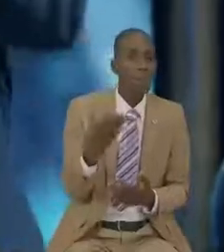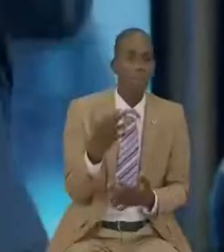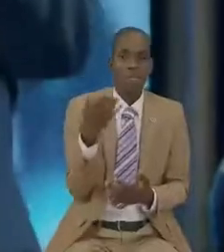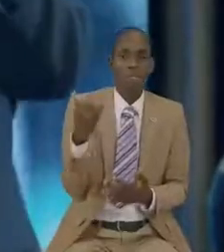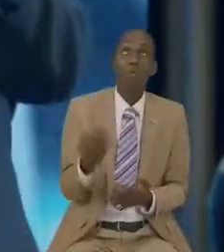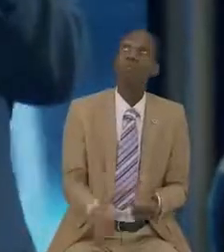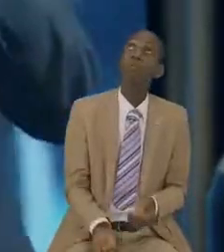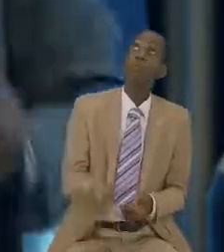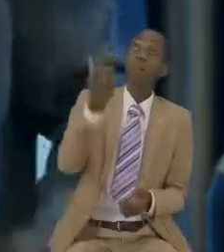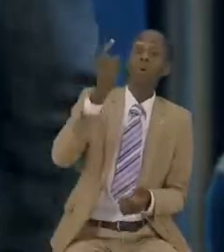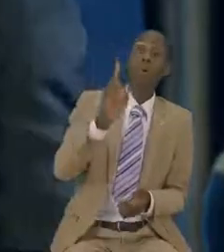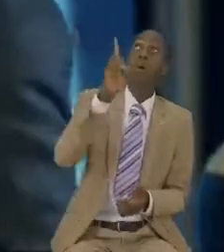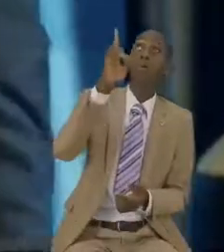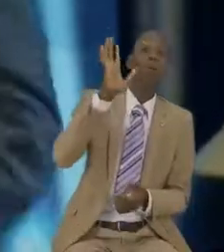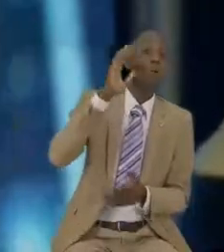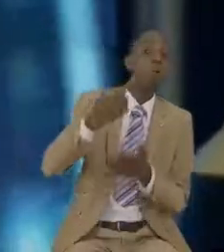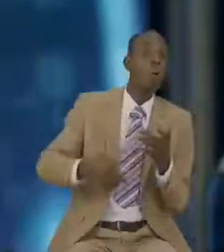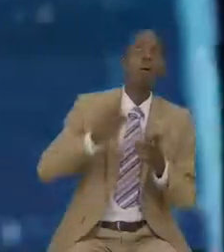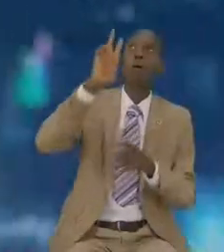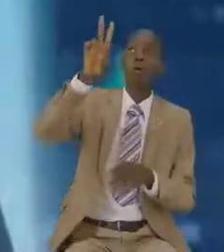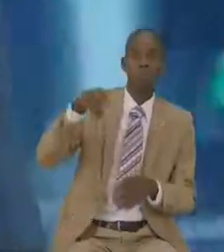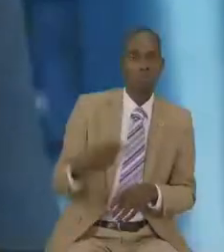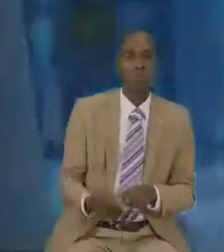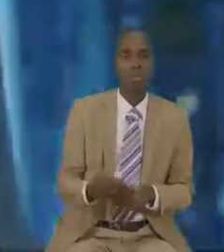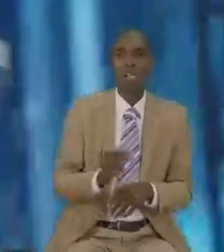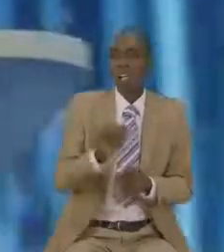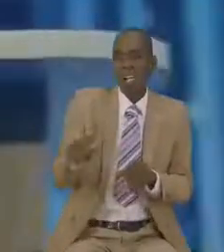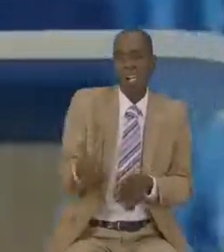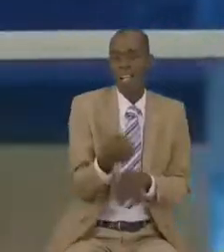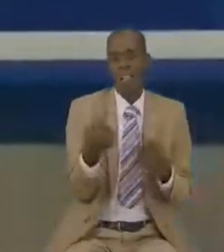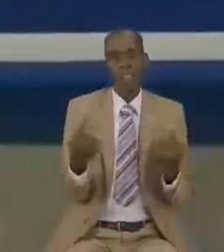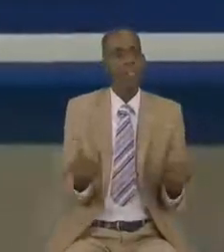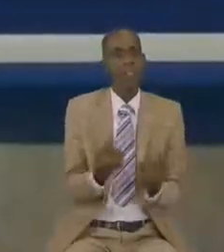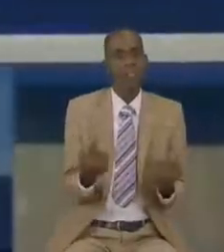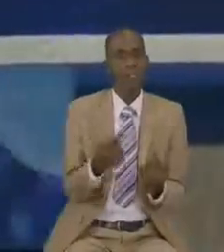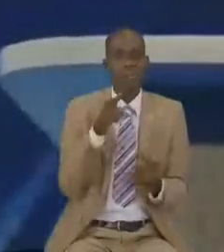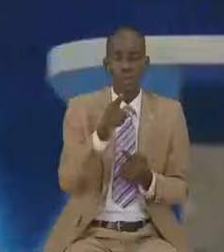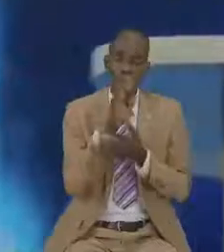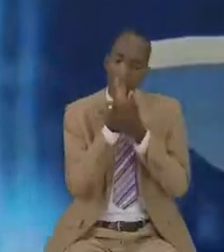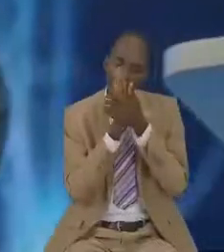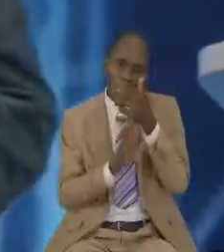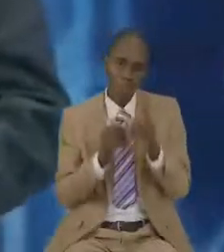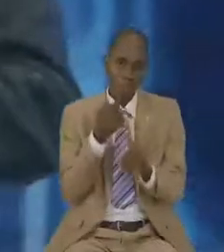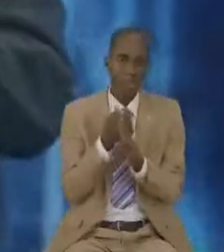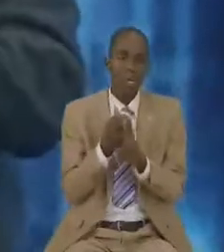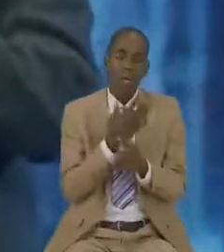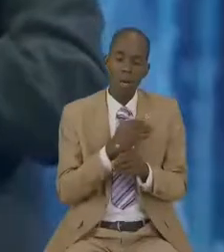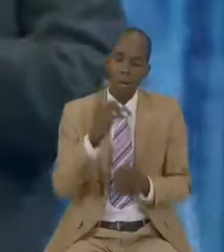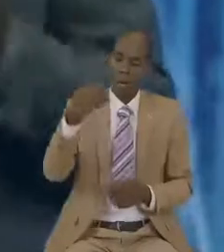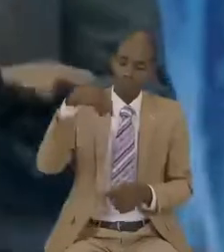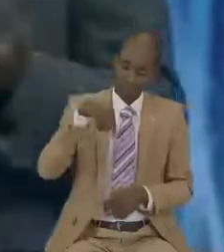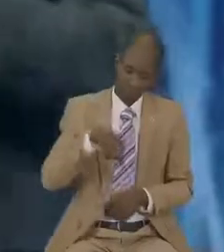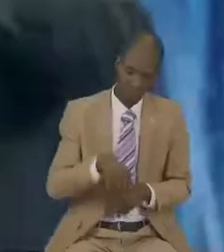terre. Alors, tout péché, quand tu t'humilies, et tu descends, et tu dis, oh Seigneur, je